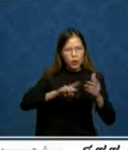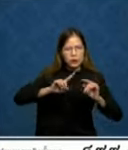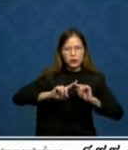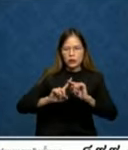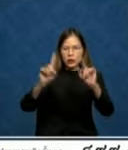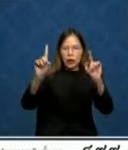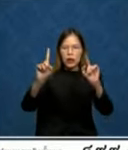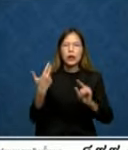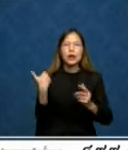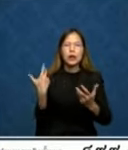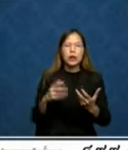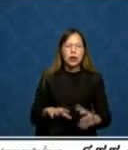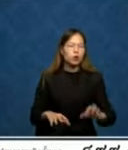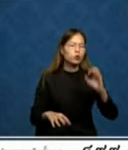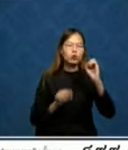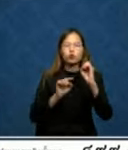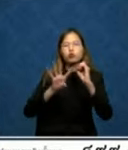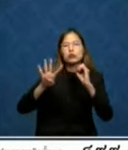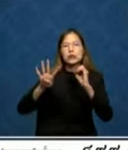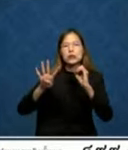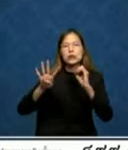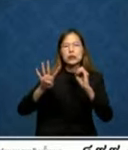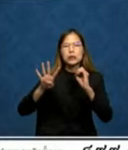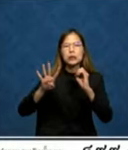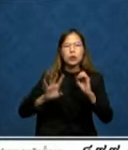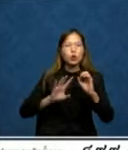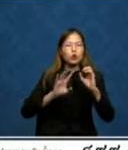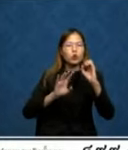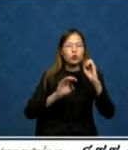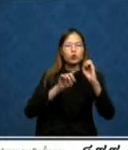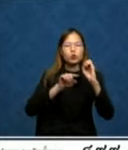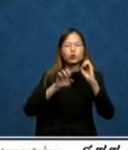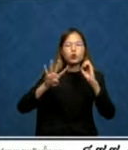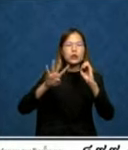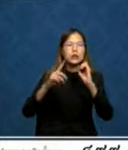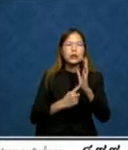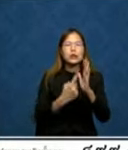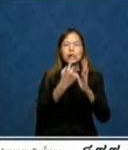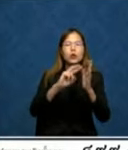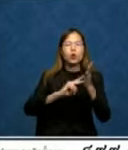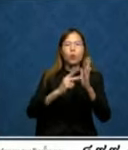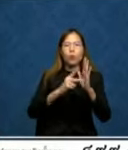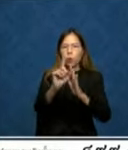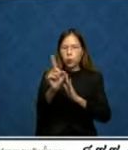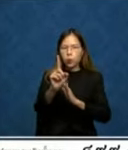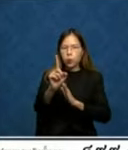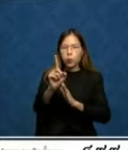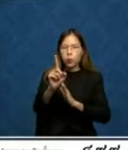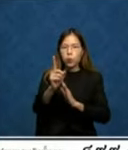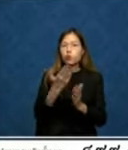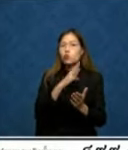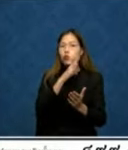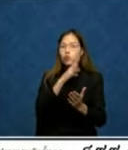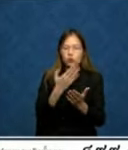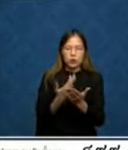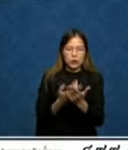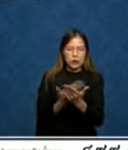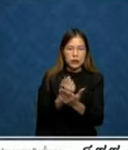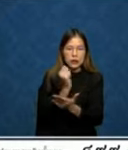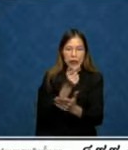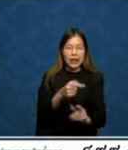บางหน่วยงานยังใช้ 0.4 อยู่เลย 0.4 เกิดจากอะไรครับ 0.4 คือ MPC 0.4 เนี่ยหมายความว่าให้เงินไป100บาท